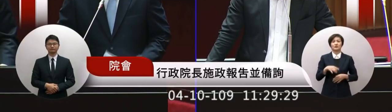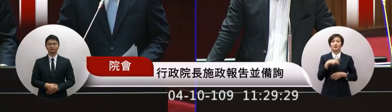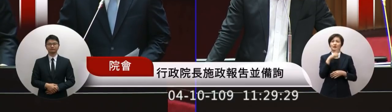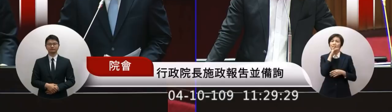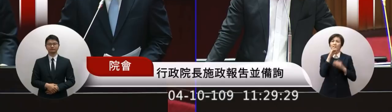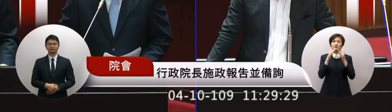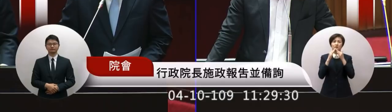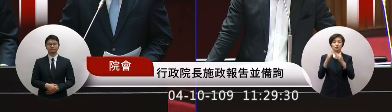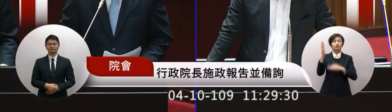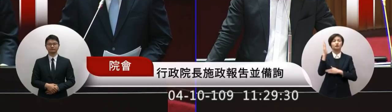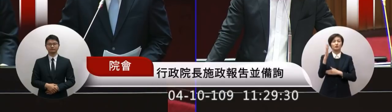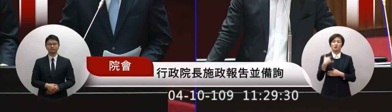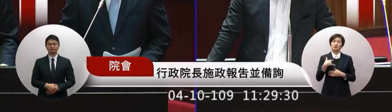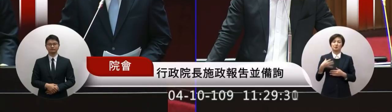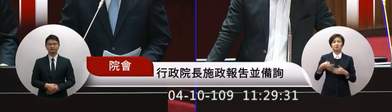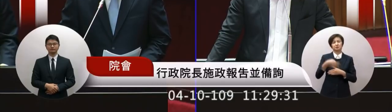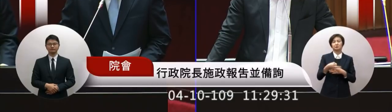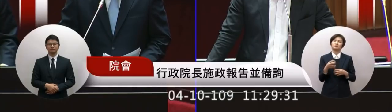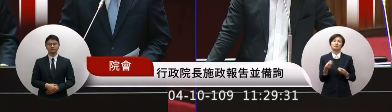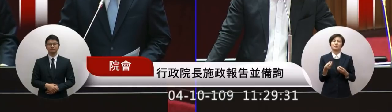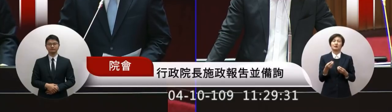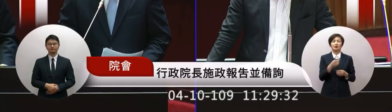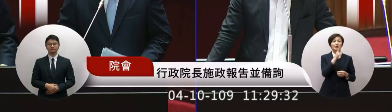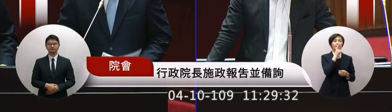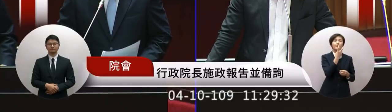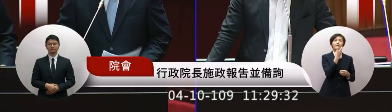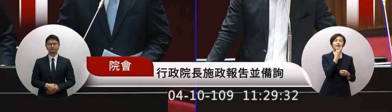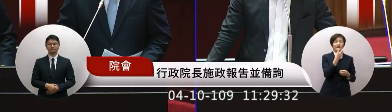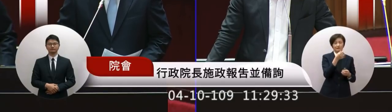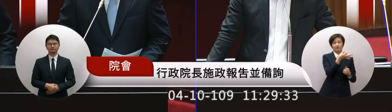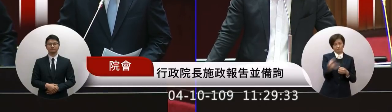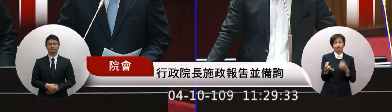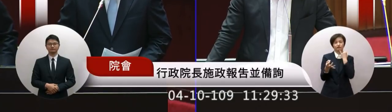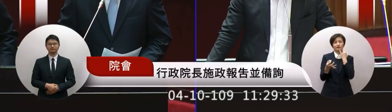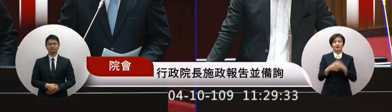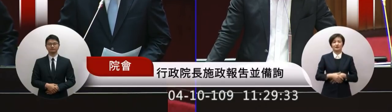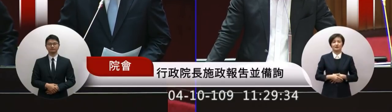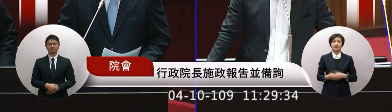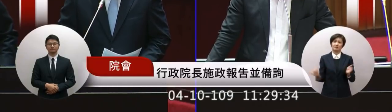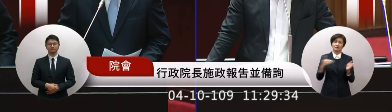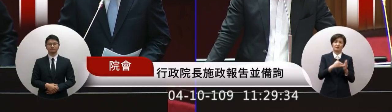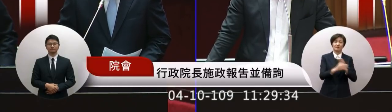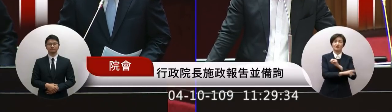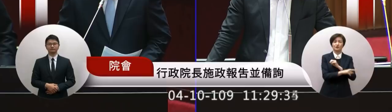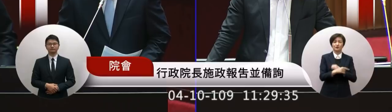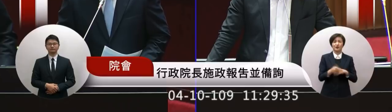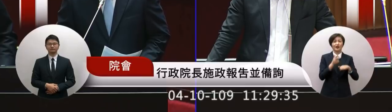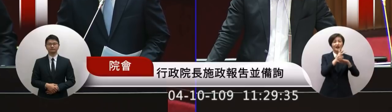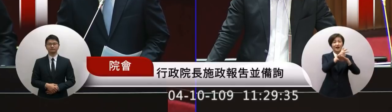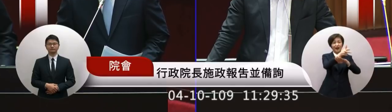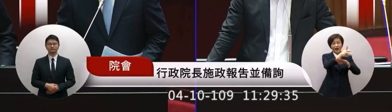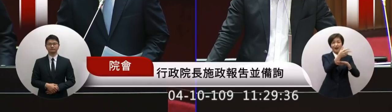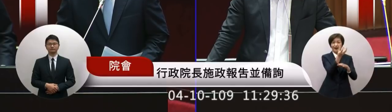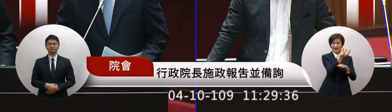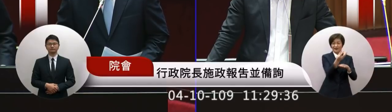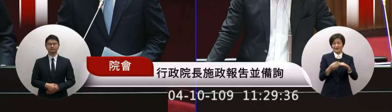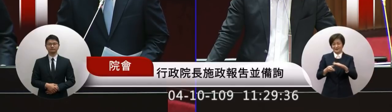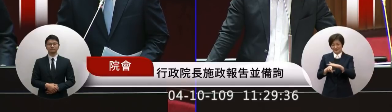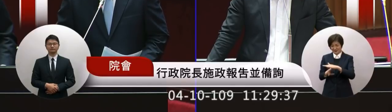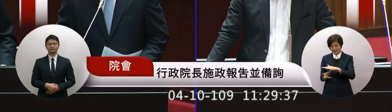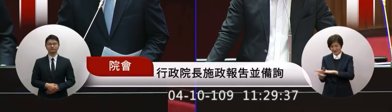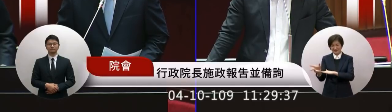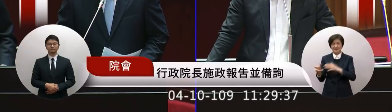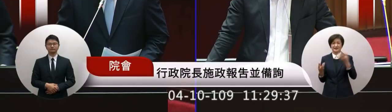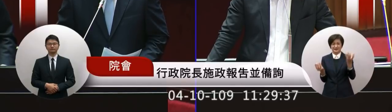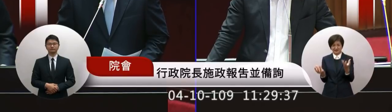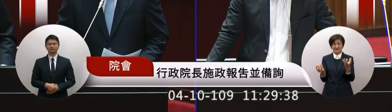要求讲啊，我无爱出钱，要中央出啊。那后来规划讲啊，无安尼啦，有诶高架化，啊有诶地下化，吼，